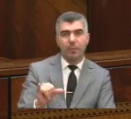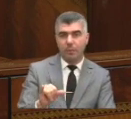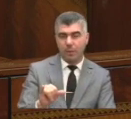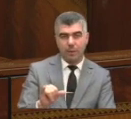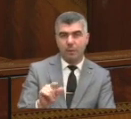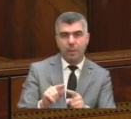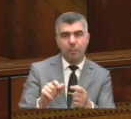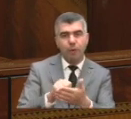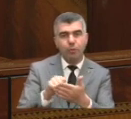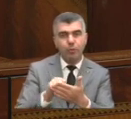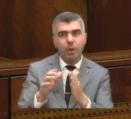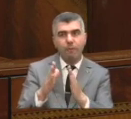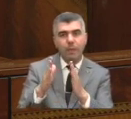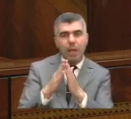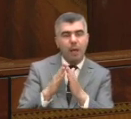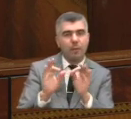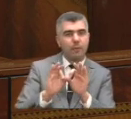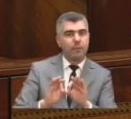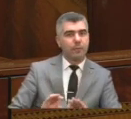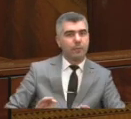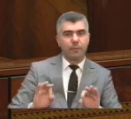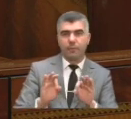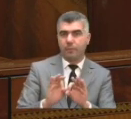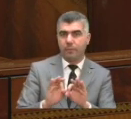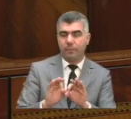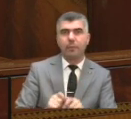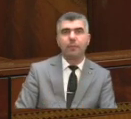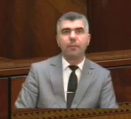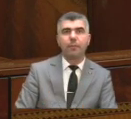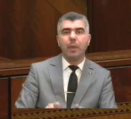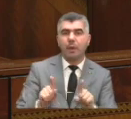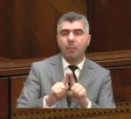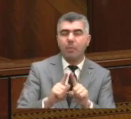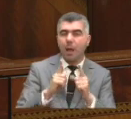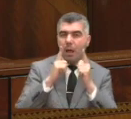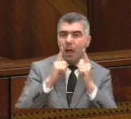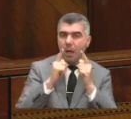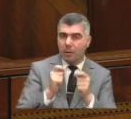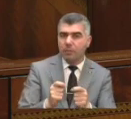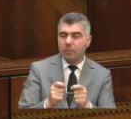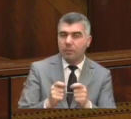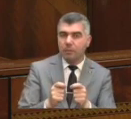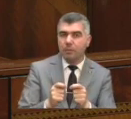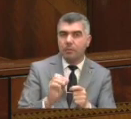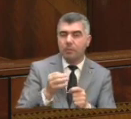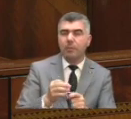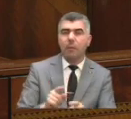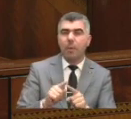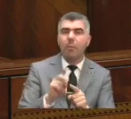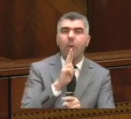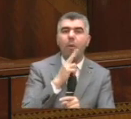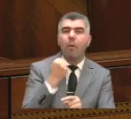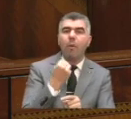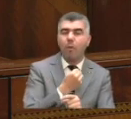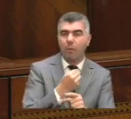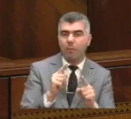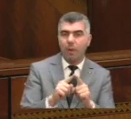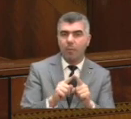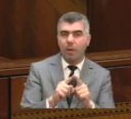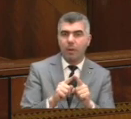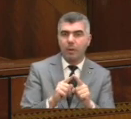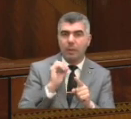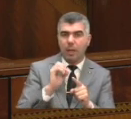شراء الشقه، وبالتالي نلاحظ أو يظهر جليا في العرض الحكومي في المجال القروي